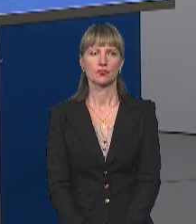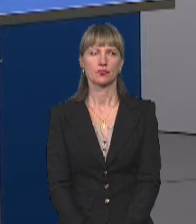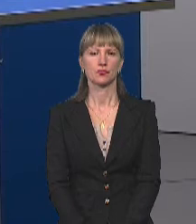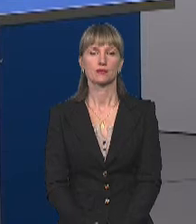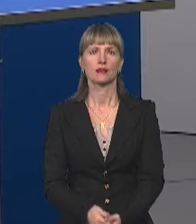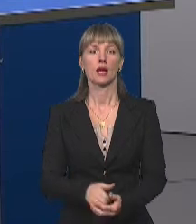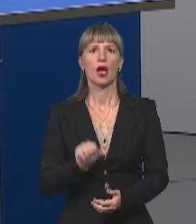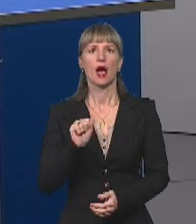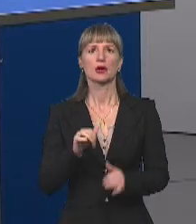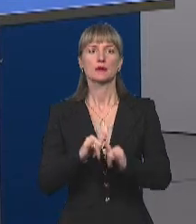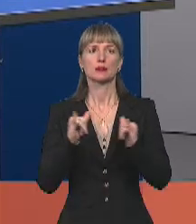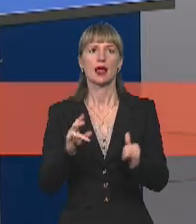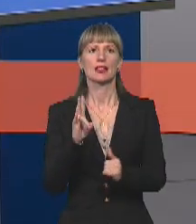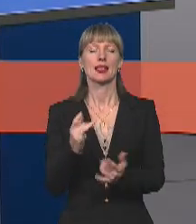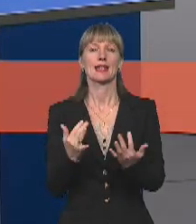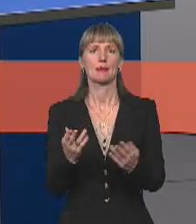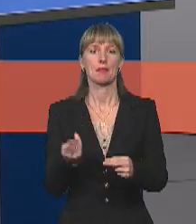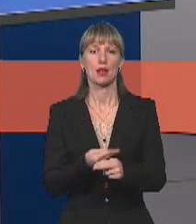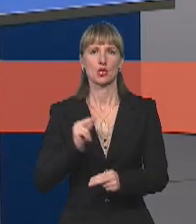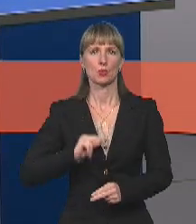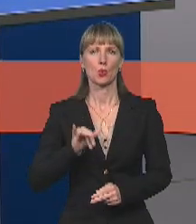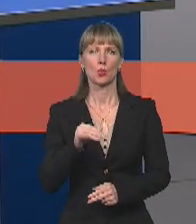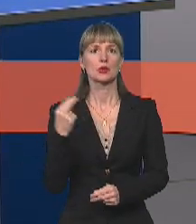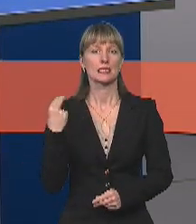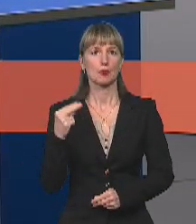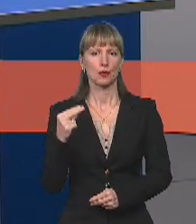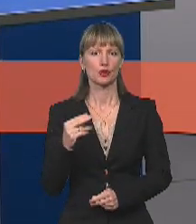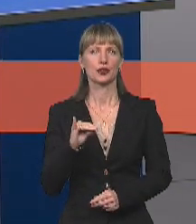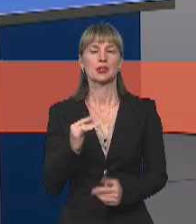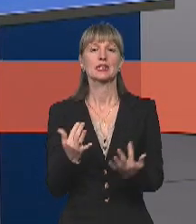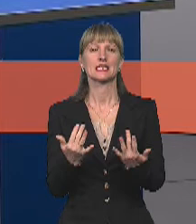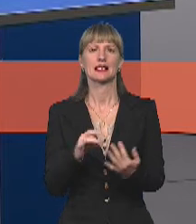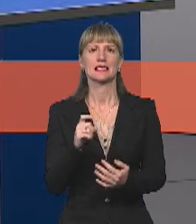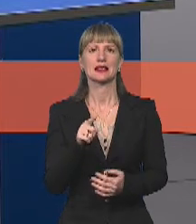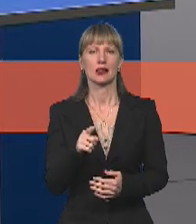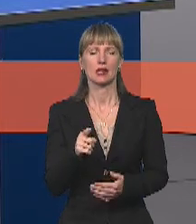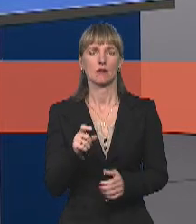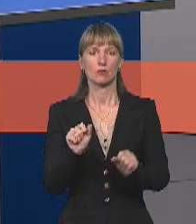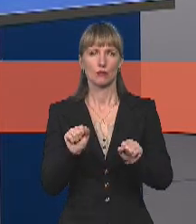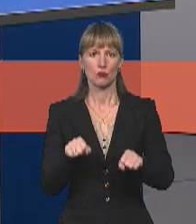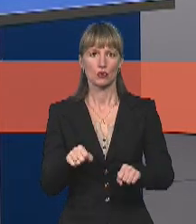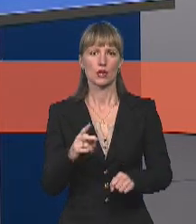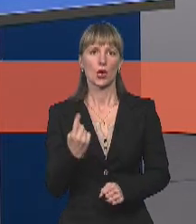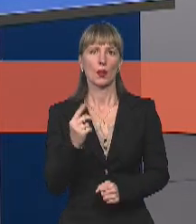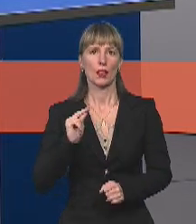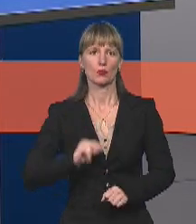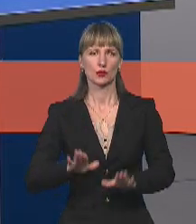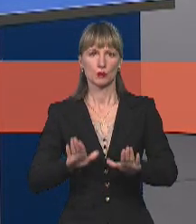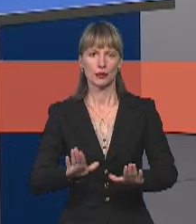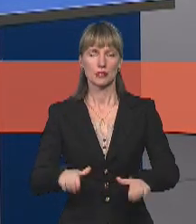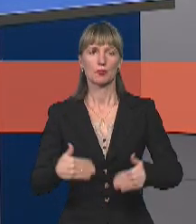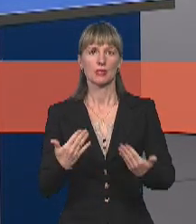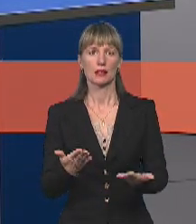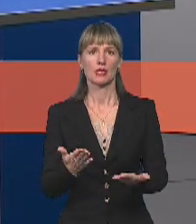От чи збільшилася кількість безробітних у Запоріжжі і скільки з них претендує на одне робоче місце?